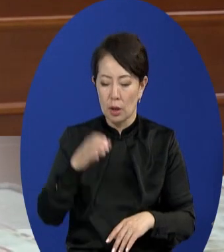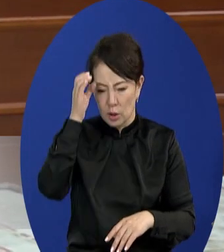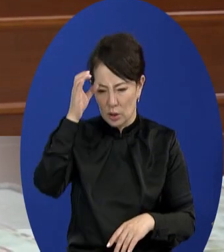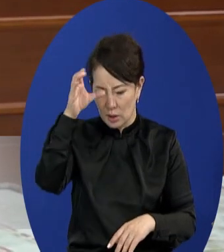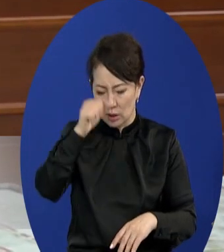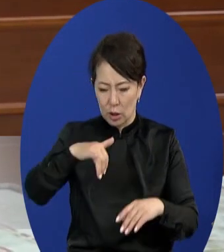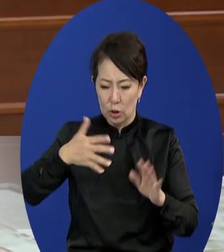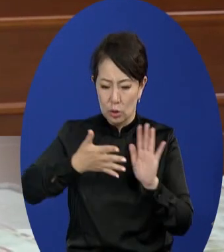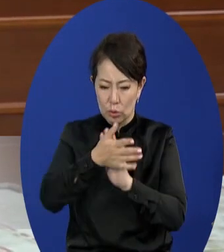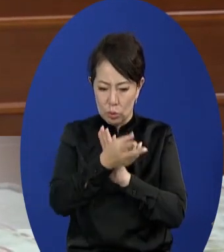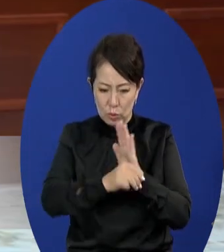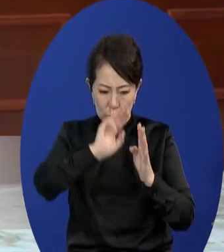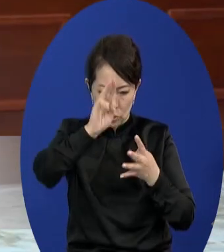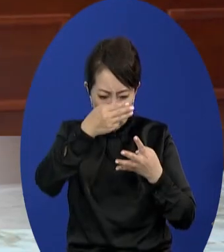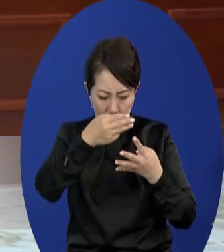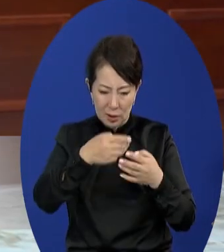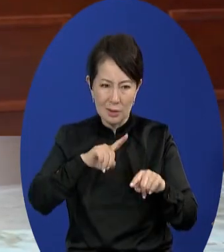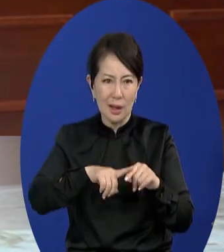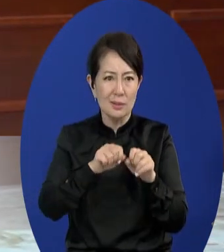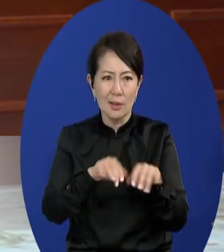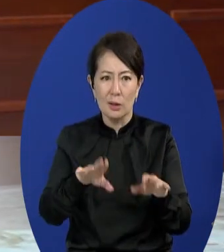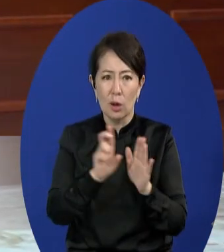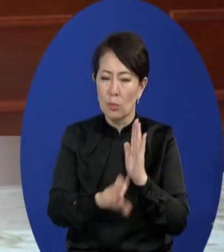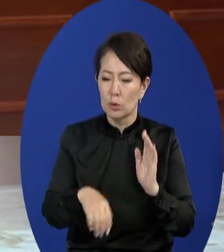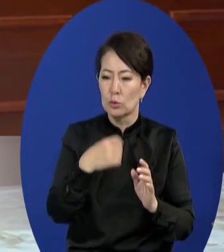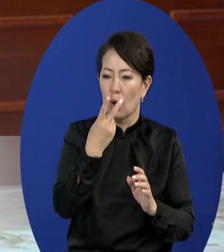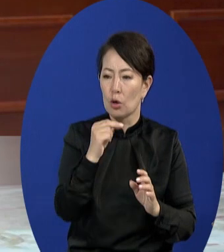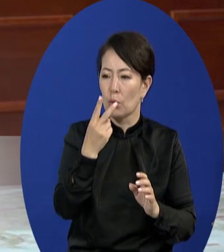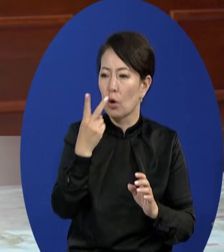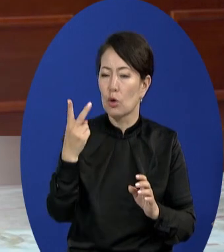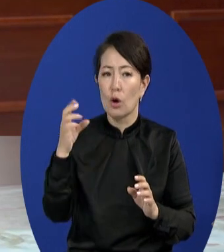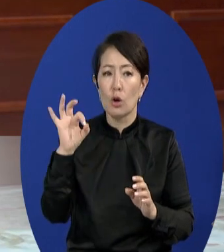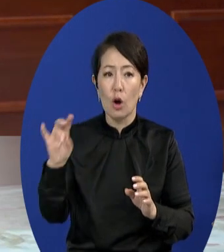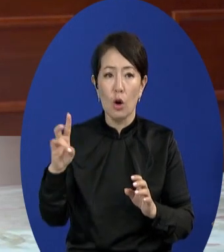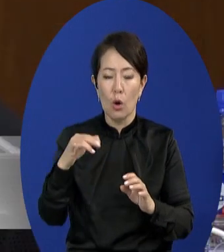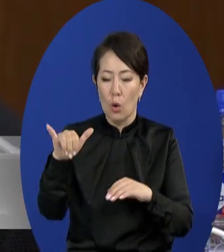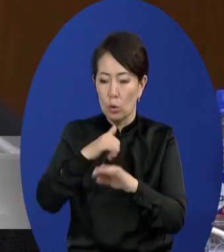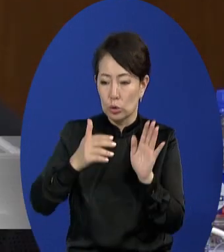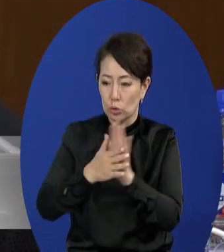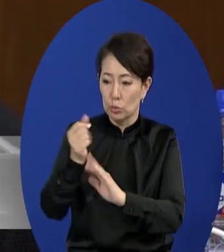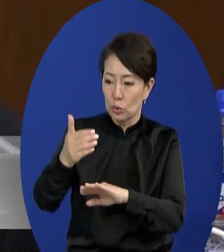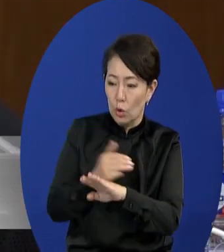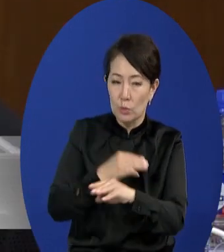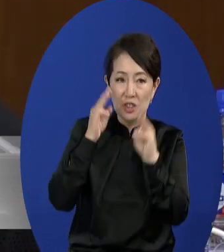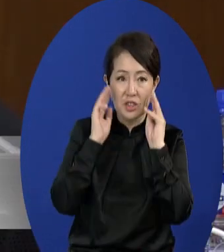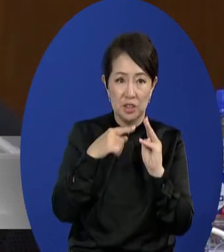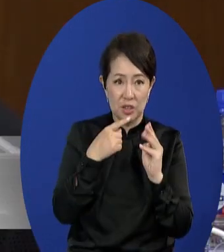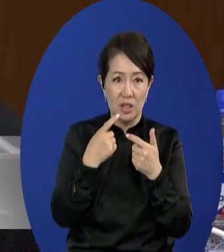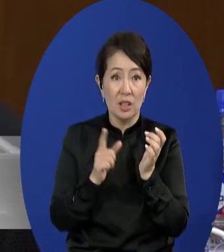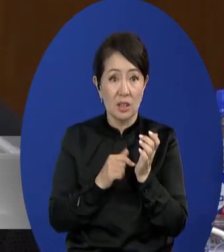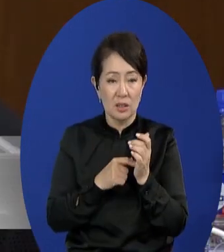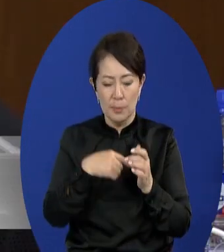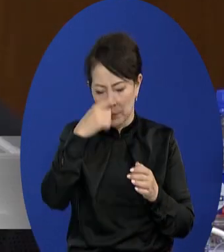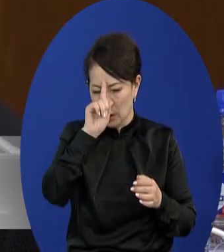төсвийн тодтоглыг дахин задлах боломж байхгүй учраас 2022 оны улсын төсвөөс өмнө шийдэлт хүрхэн зүв гэж үзлээ. Ерөнхий сайдын хувьд